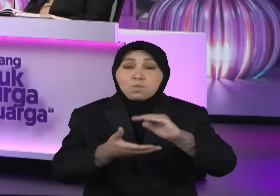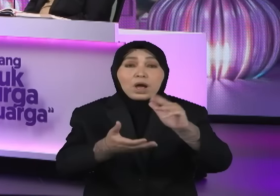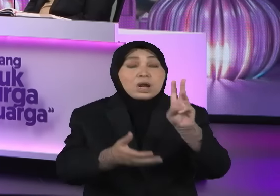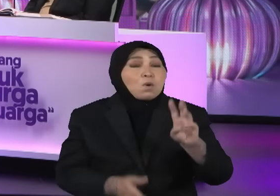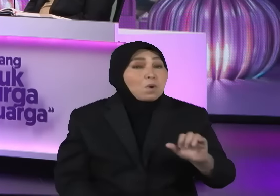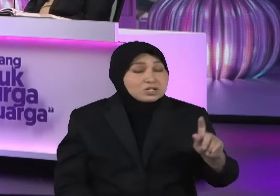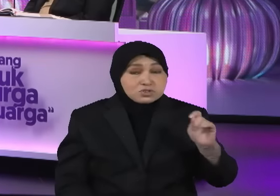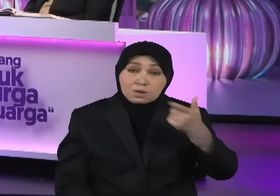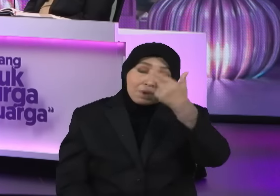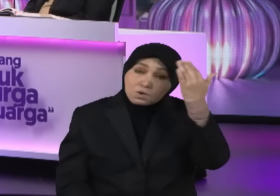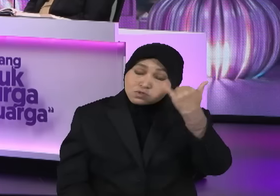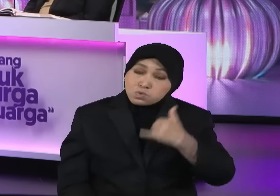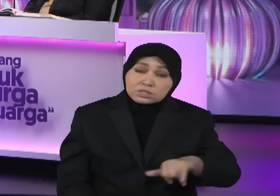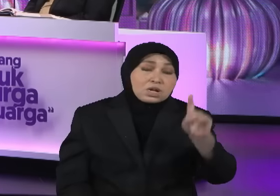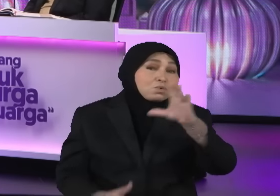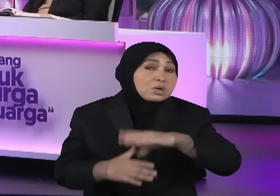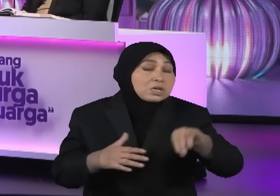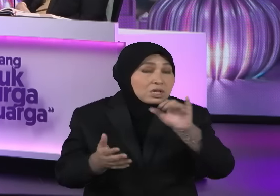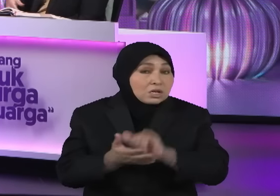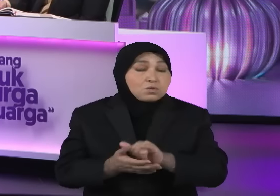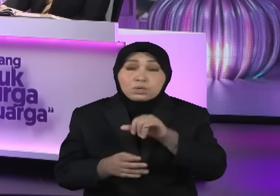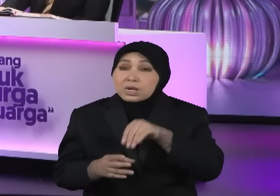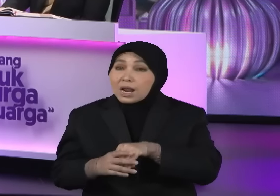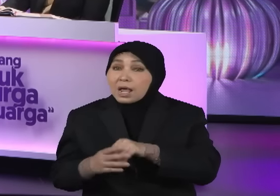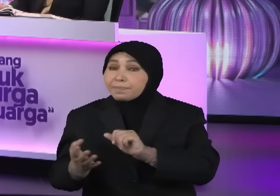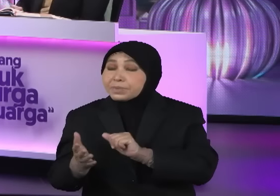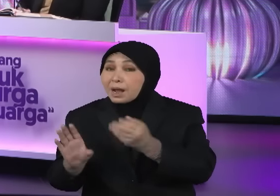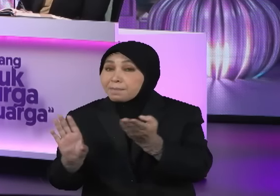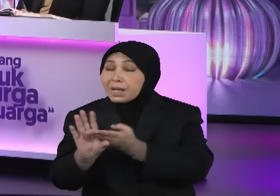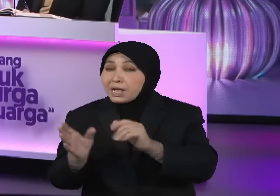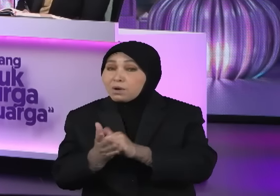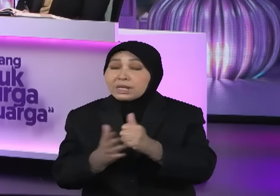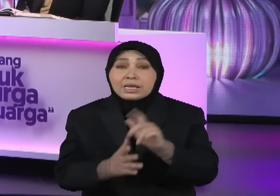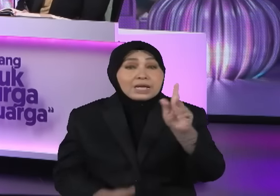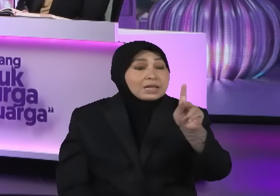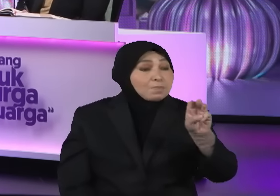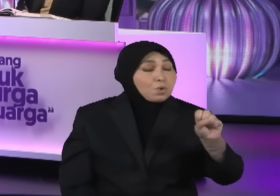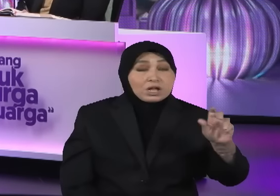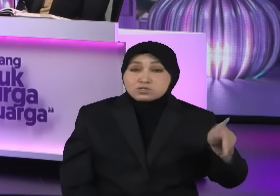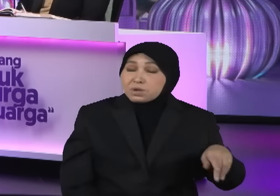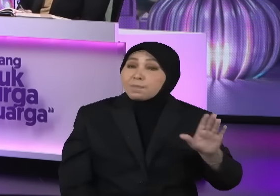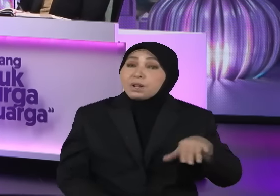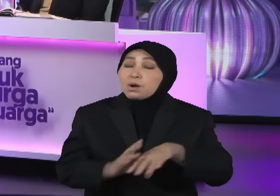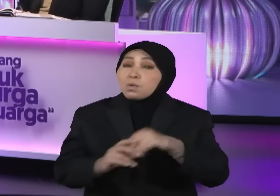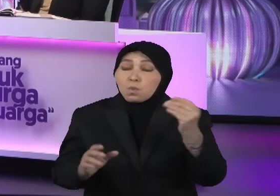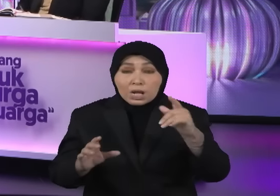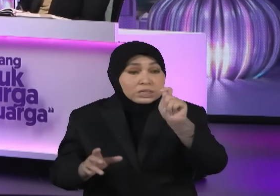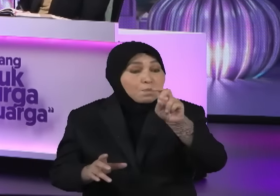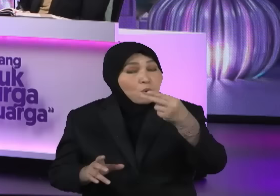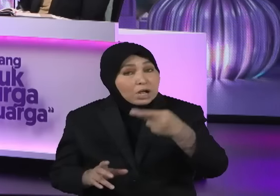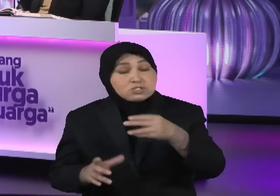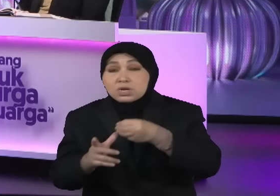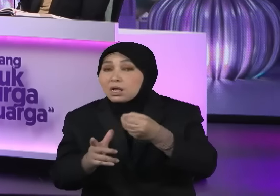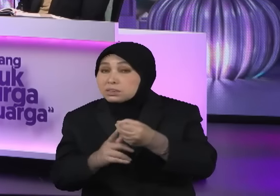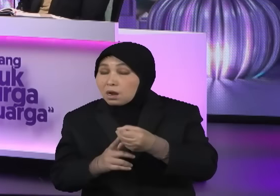apa? Kerana kadang-kadang seringgit tu yang dalam bank account. Tapi dalam KWSP ada lagi tu. Kan, yang belum dikeluarkan, tabung haji.